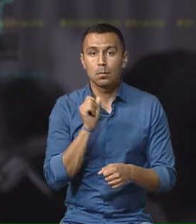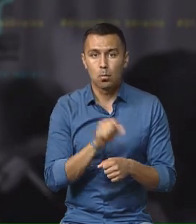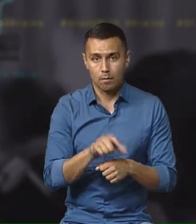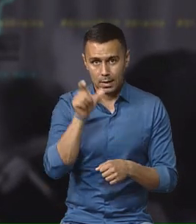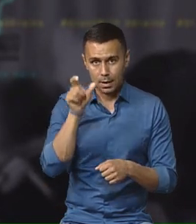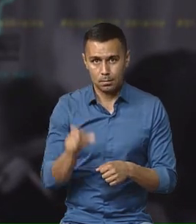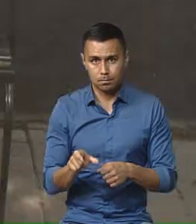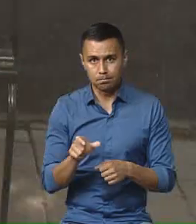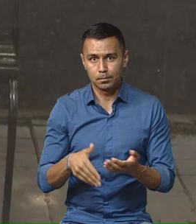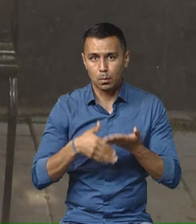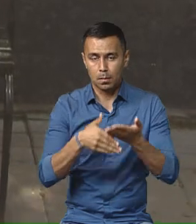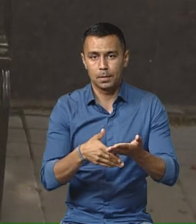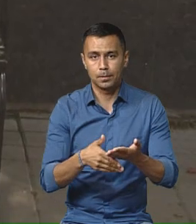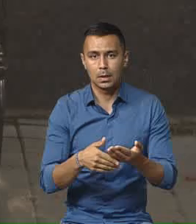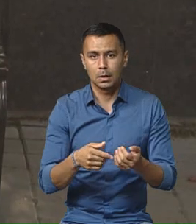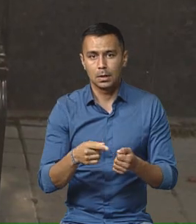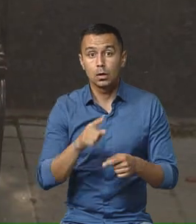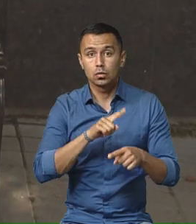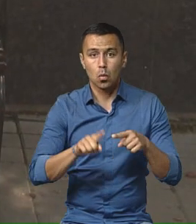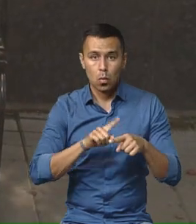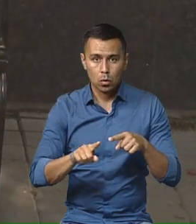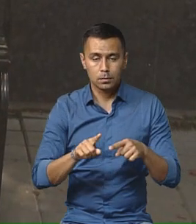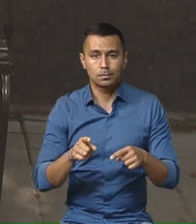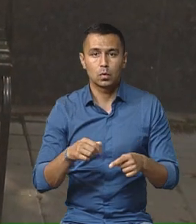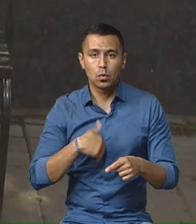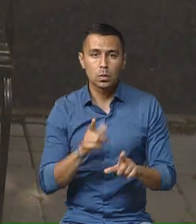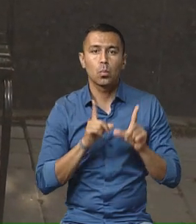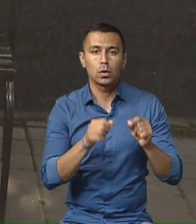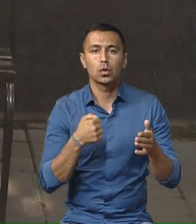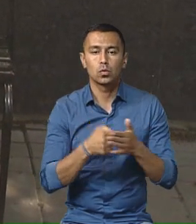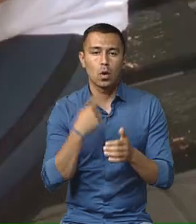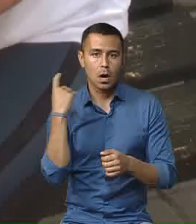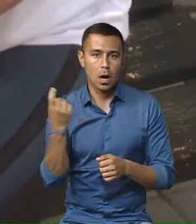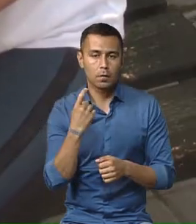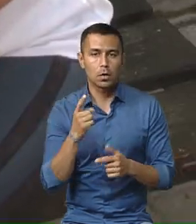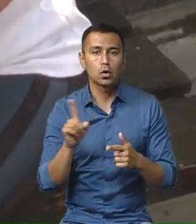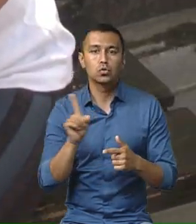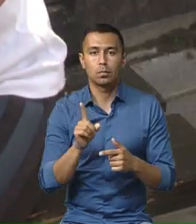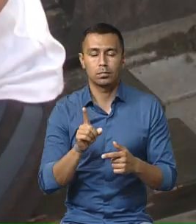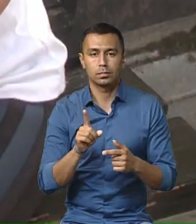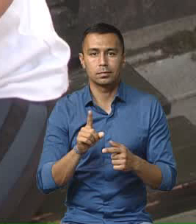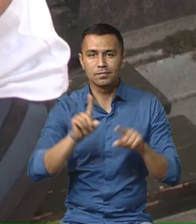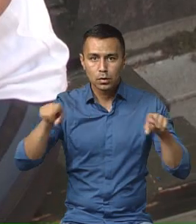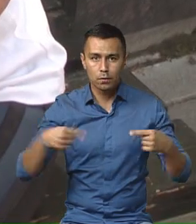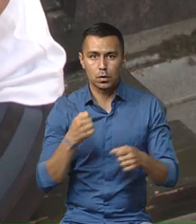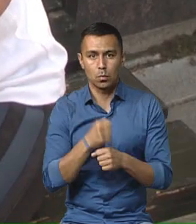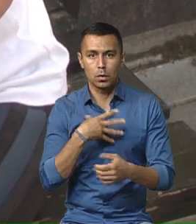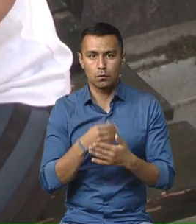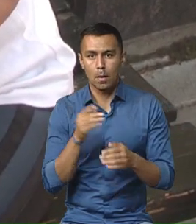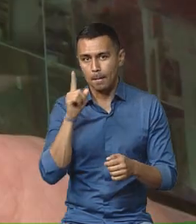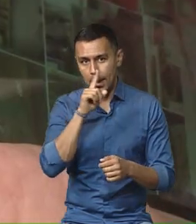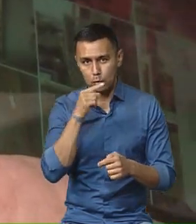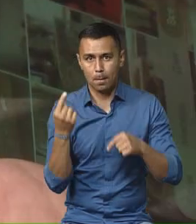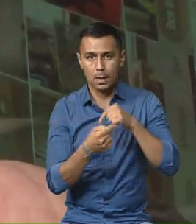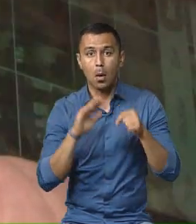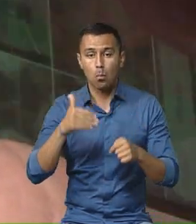замовникам не підводити. Днями Алла Ожога-Масловська збирається поїхати до Харкова, аби налагодити роботу свого малого бізнесу.